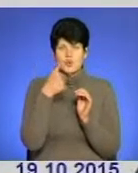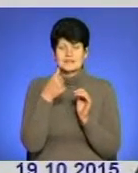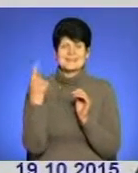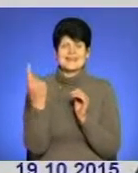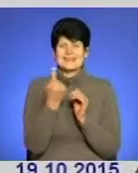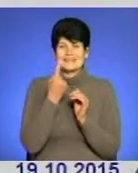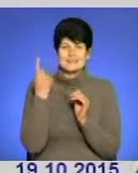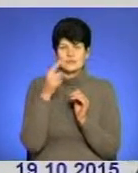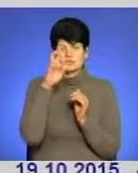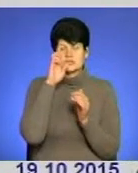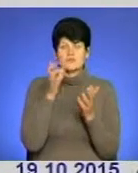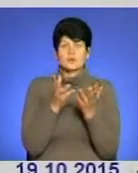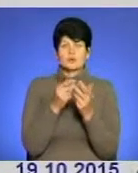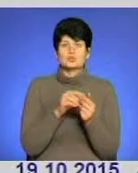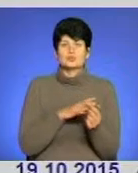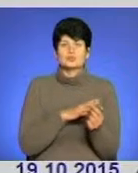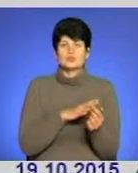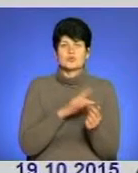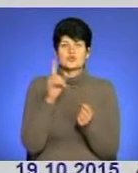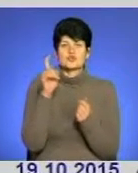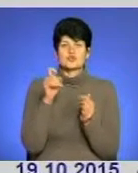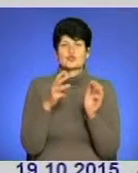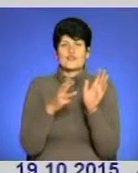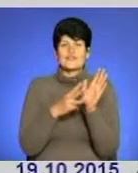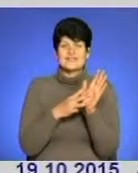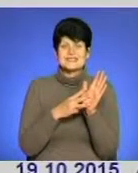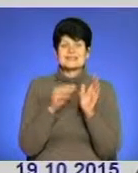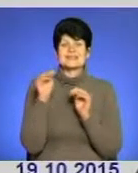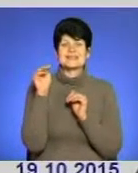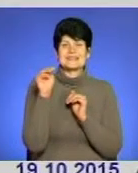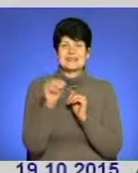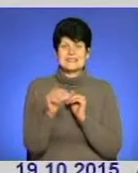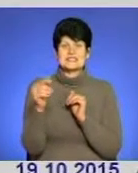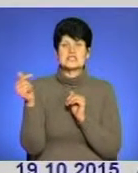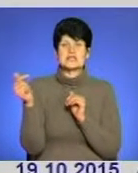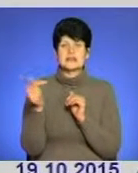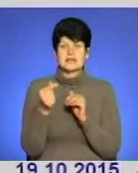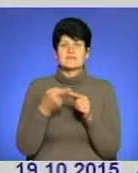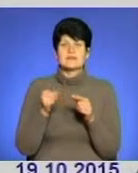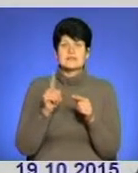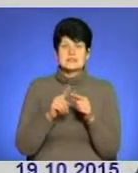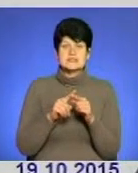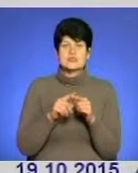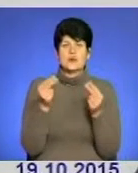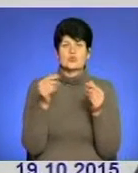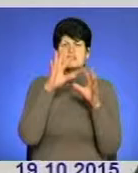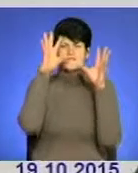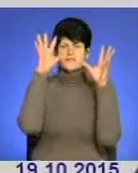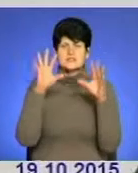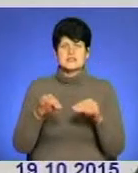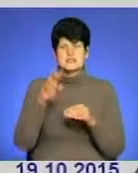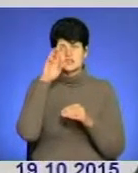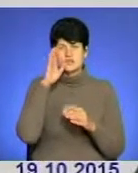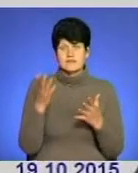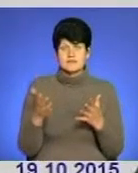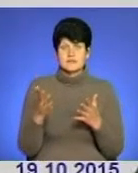єдиному казначейському рахунку було всього-навсього 108 тисяч гривень. Це кошти цілої держави. Зараз, станом